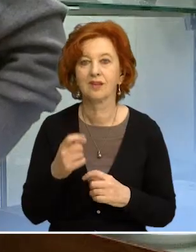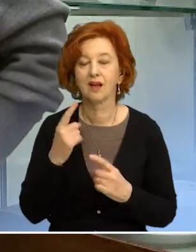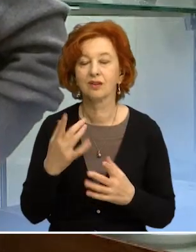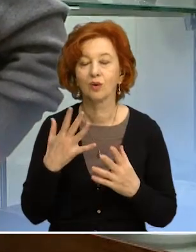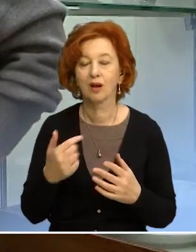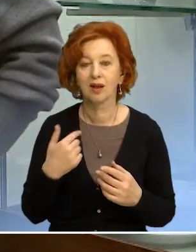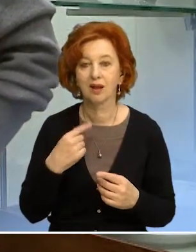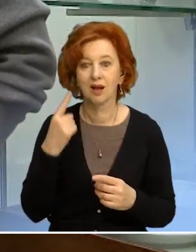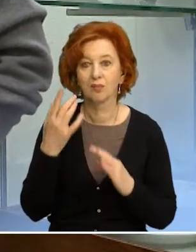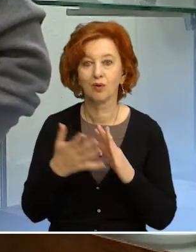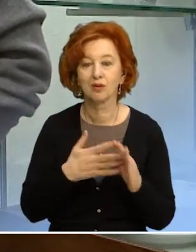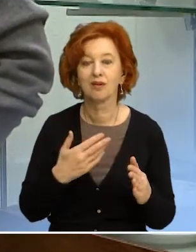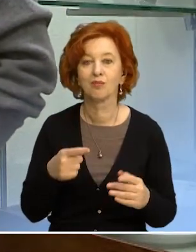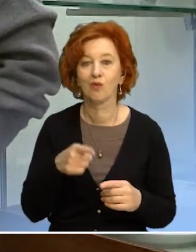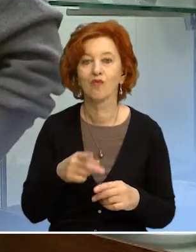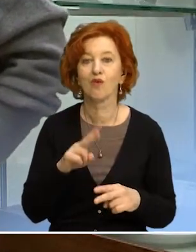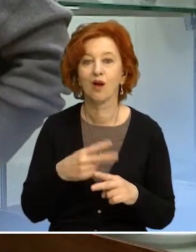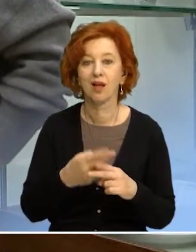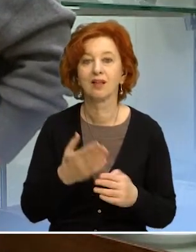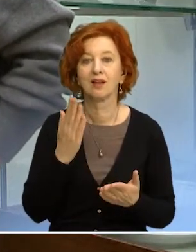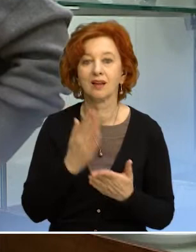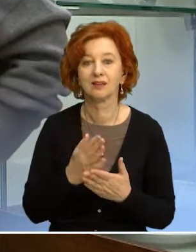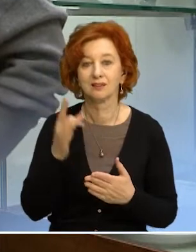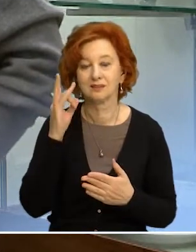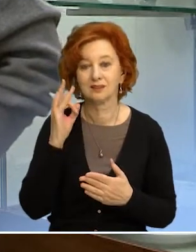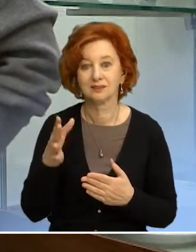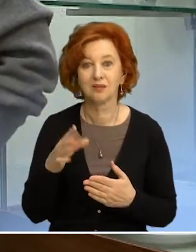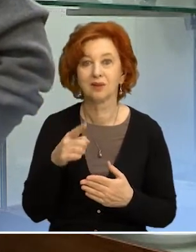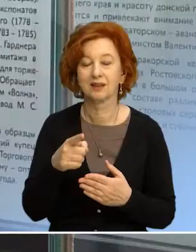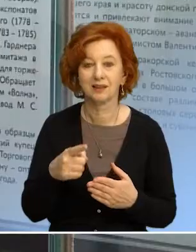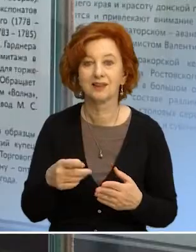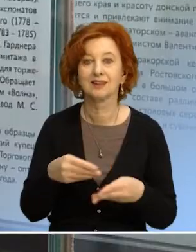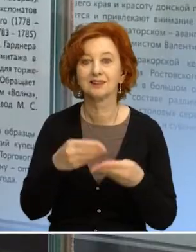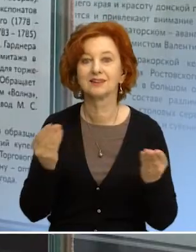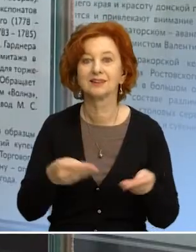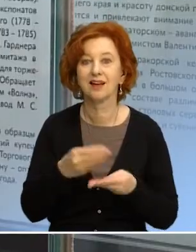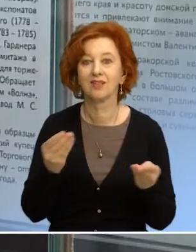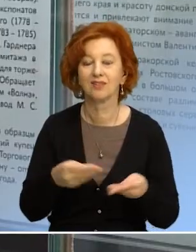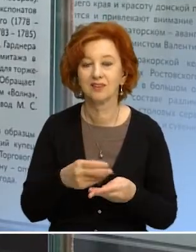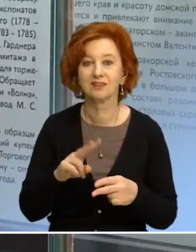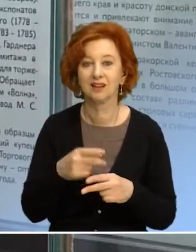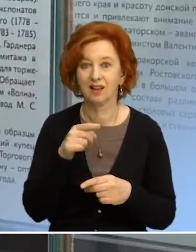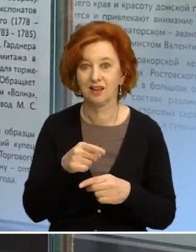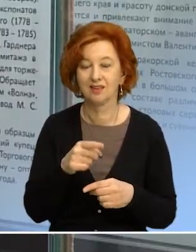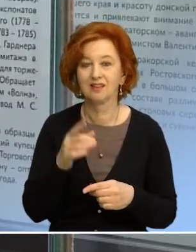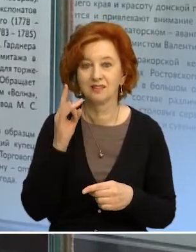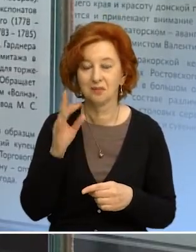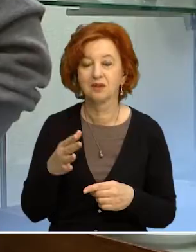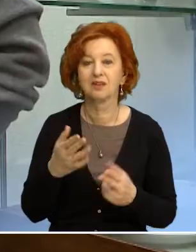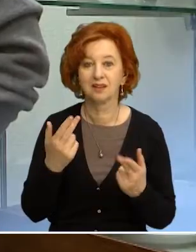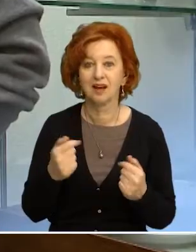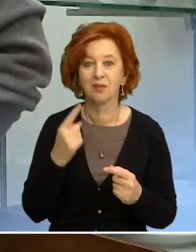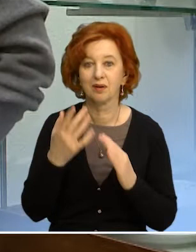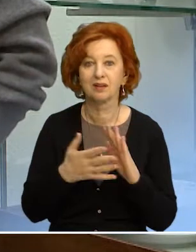Ну, насколько я понимаю, поправьте, если ошибаюсь, вот это и есть тот знаменитый орденский сервиз. Часть орденского сервиза, потому что